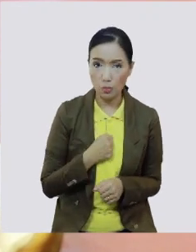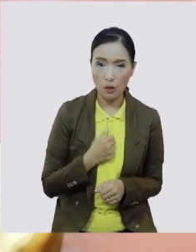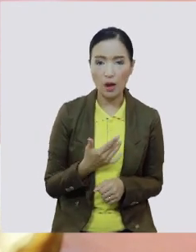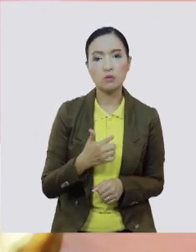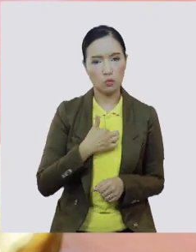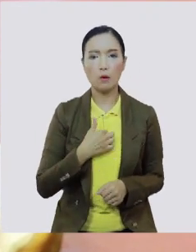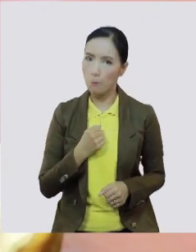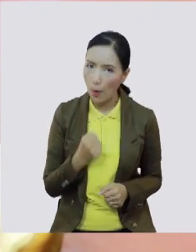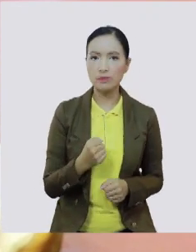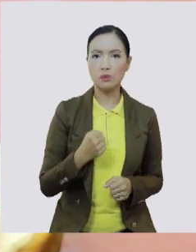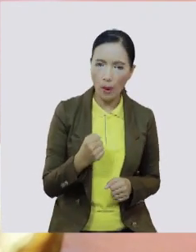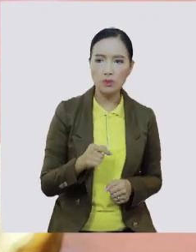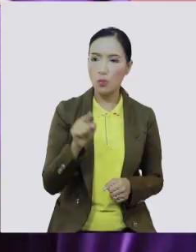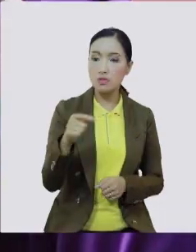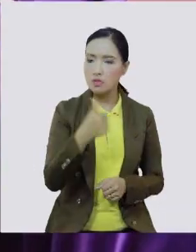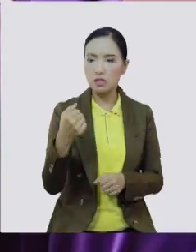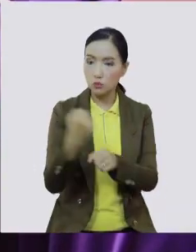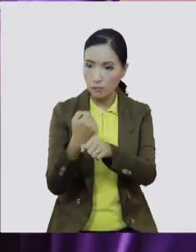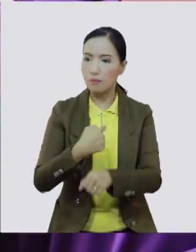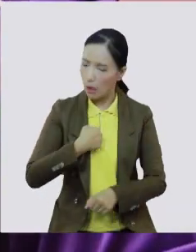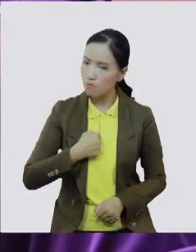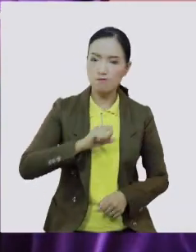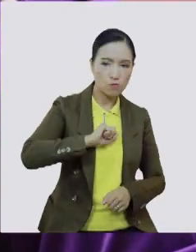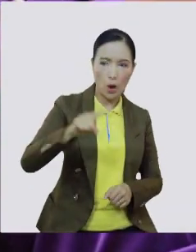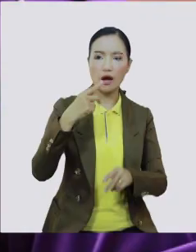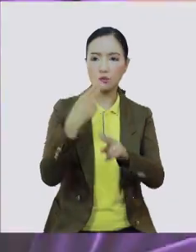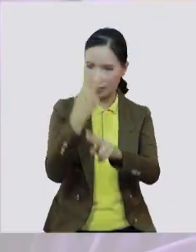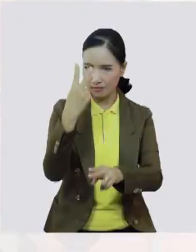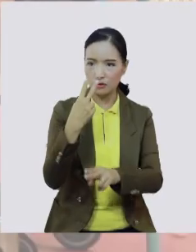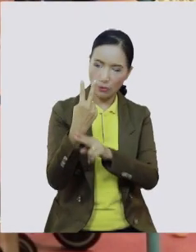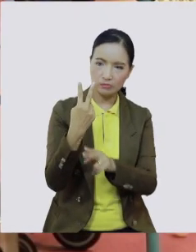องว่าต้องไหวนะคนอื่นซ้อมเราต้องซ้อมมากกว่าเขาเท่านึง